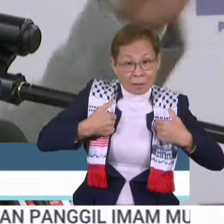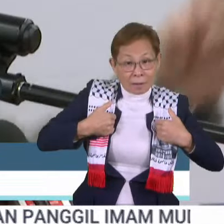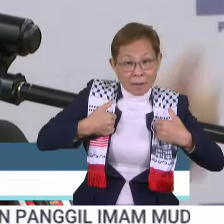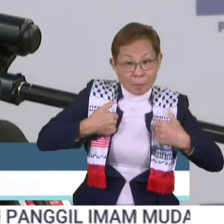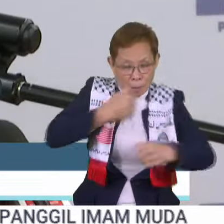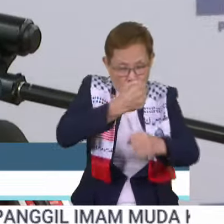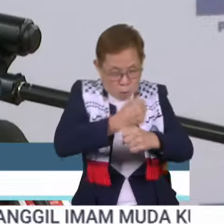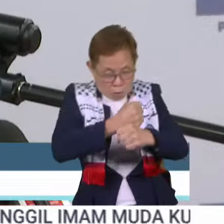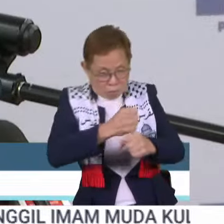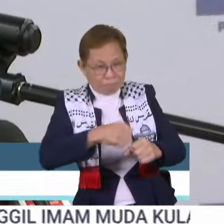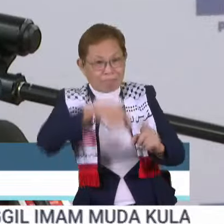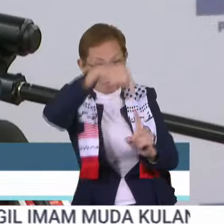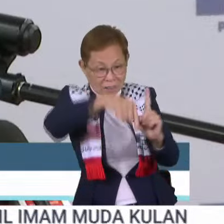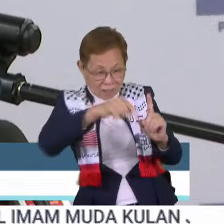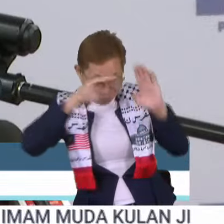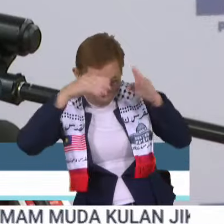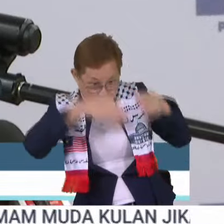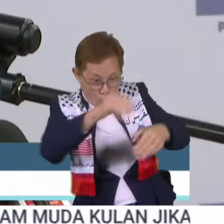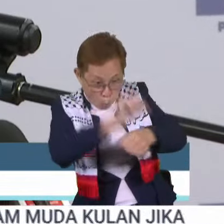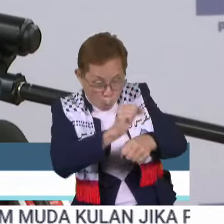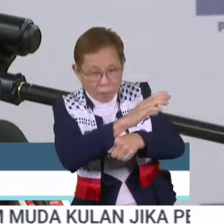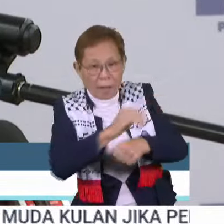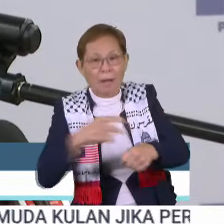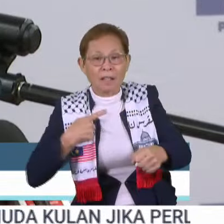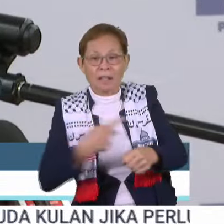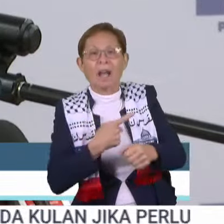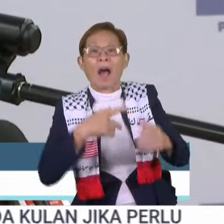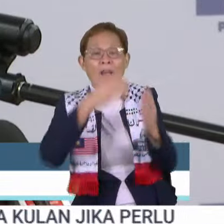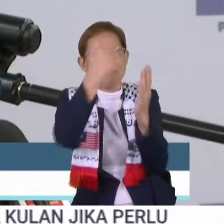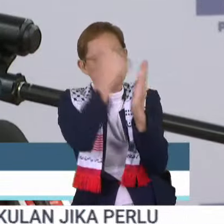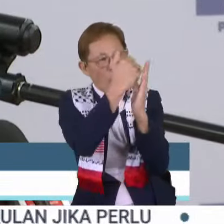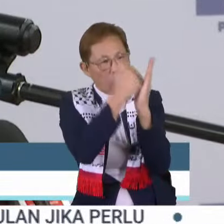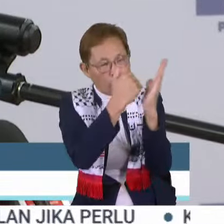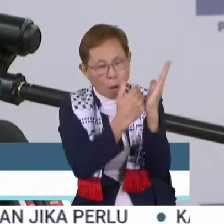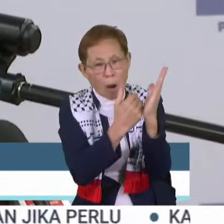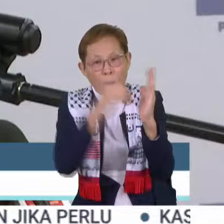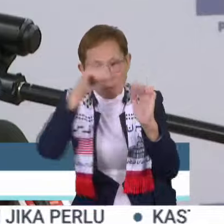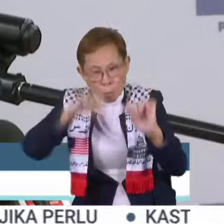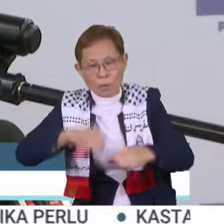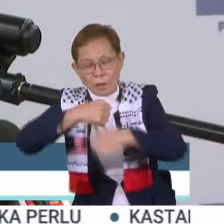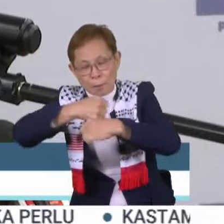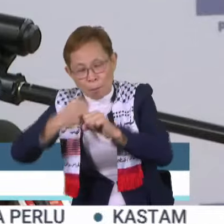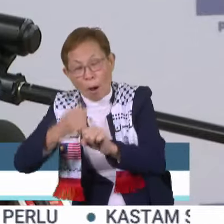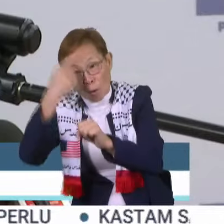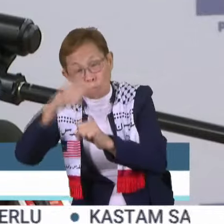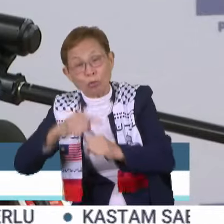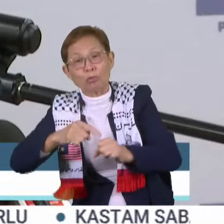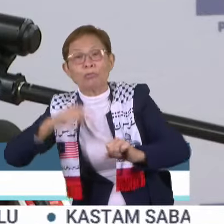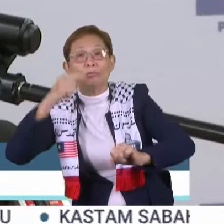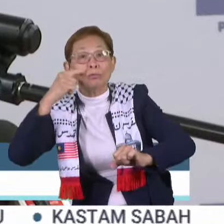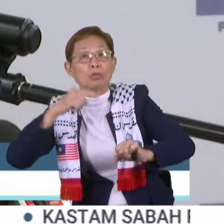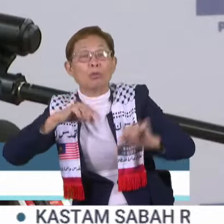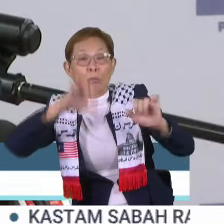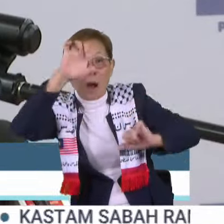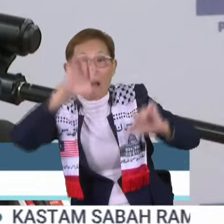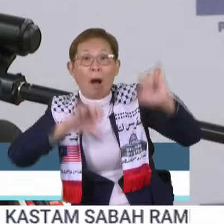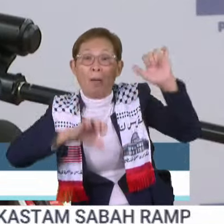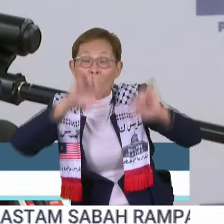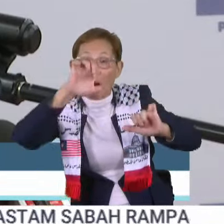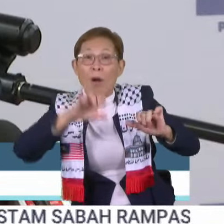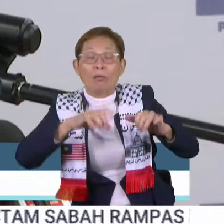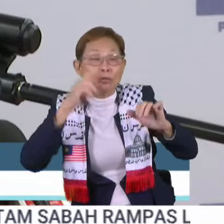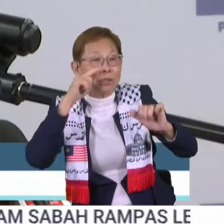Dan based on that, kita akan algoritma kita boleh dibangunkan untuk menentukan